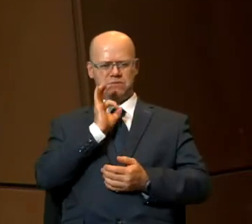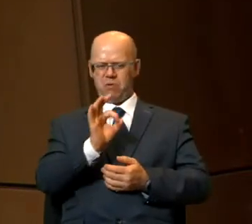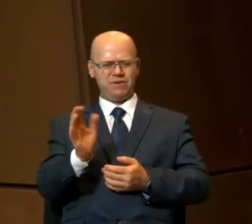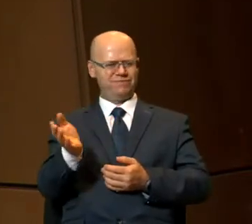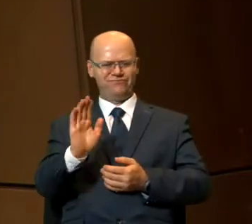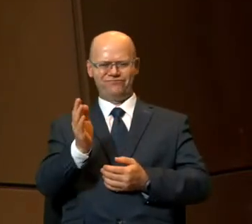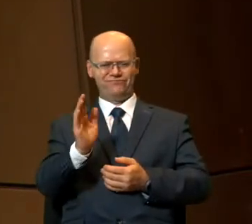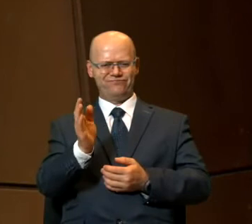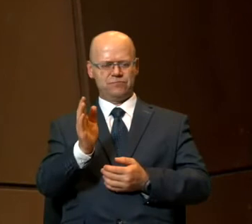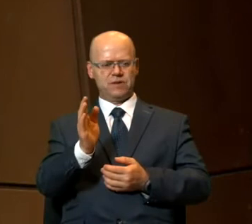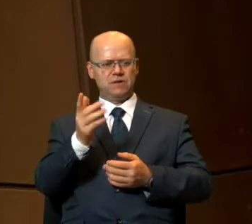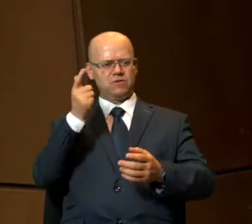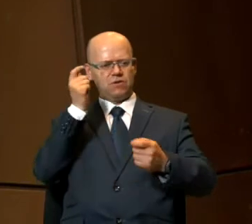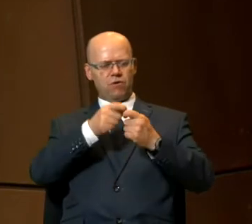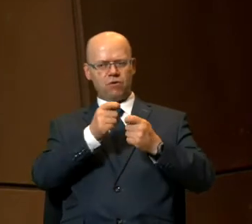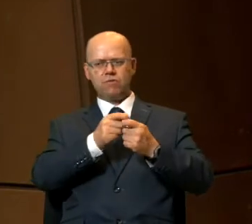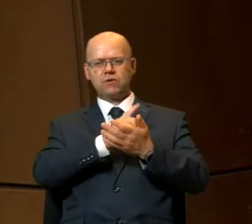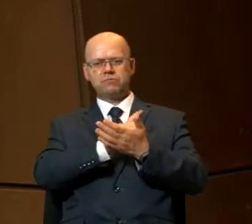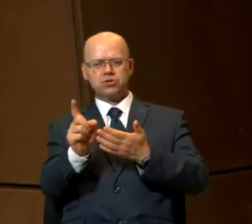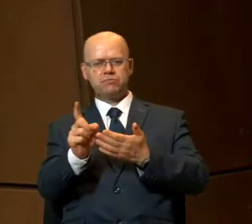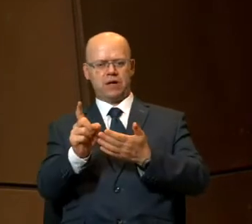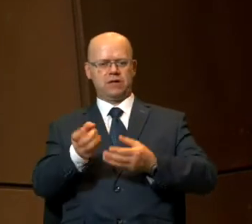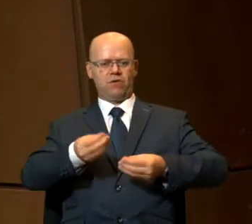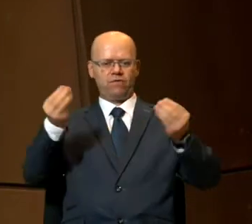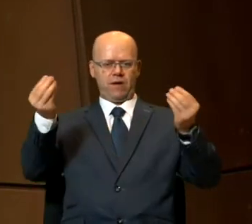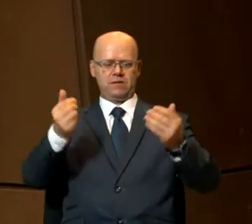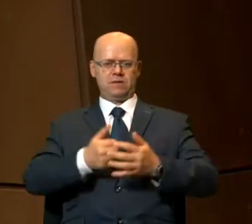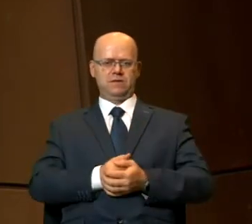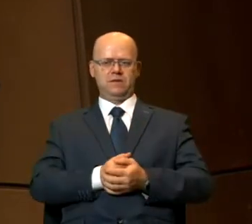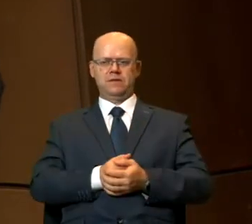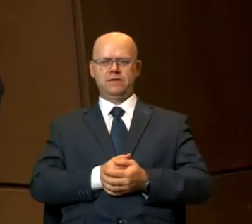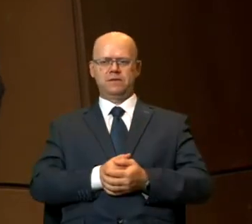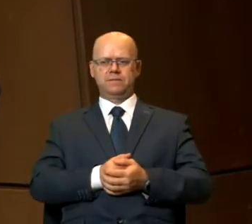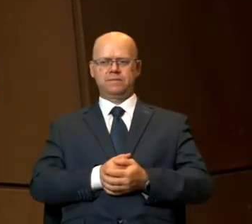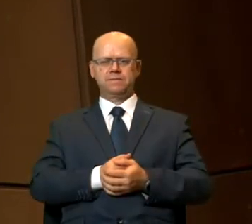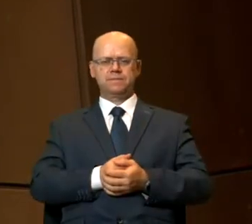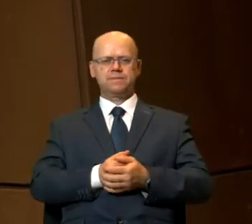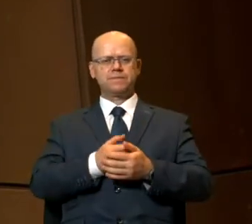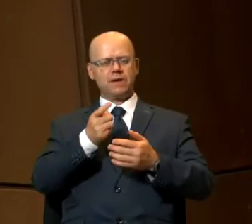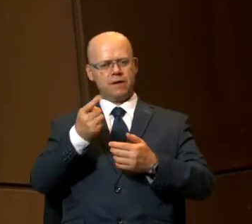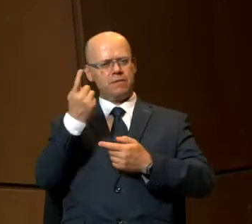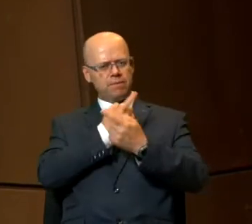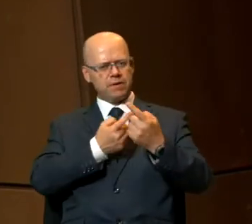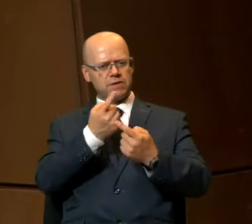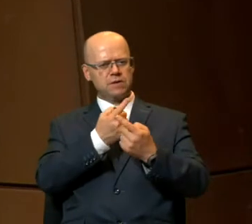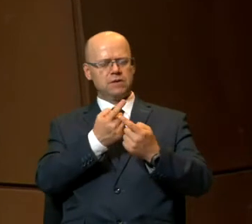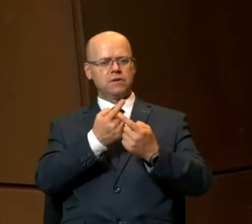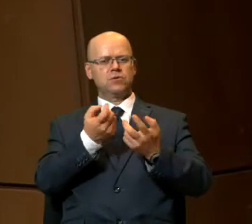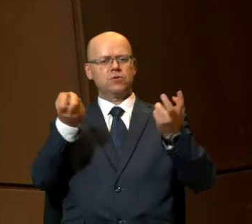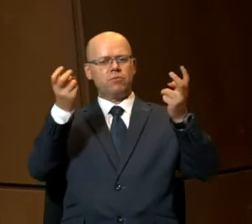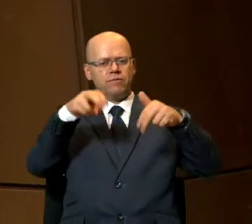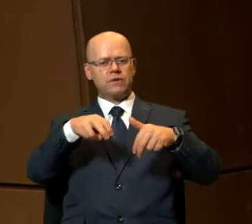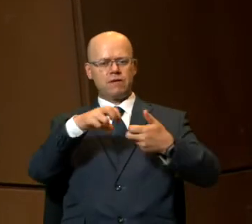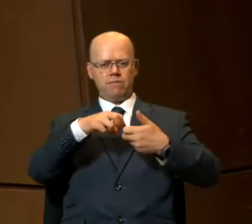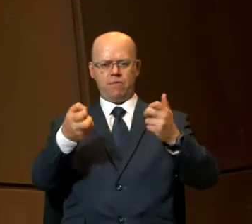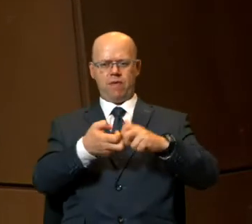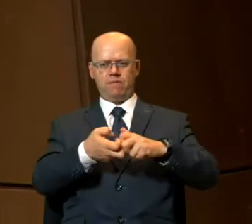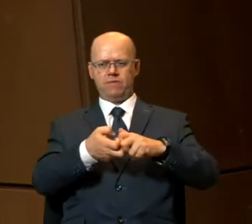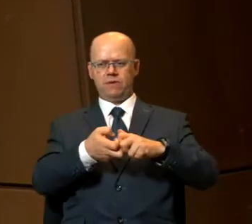mieć wszystko, czego potrzebujemy przyspieszyć. A więc wydaje mi się, że jest to tryb, który prowadzi do powstania problemów